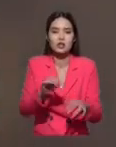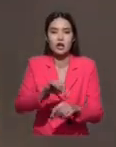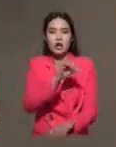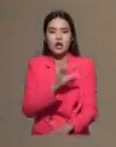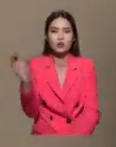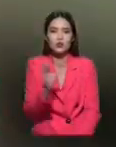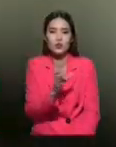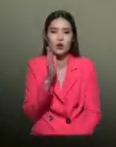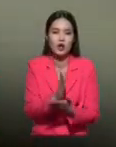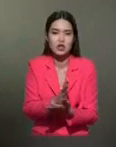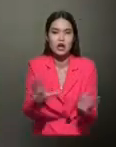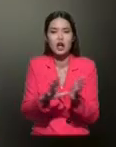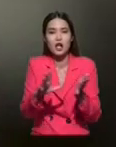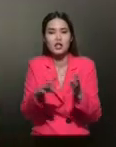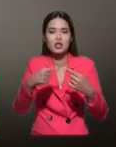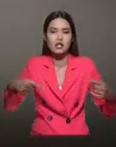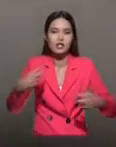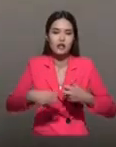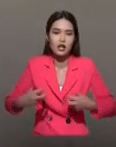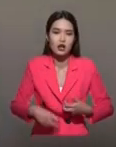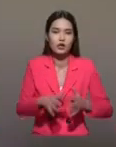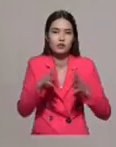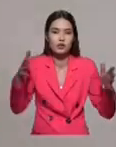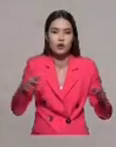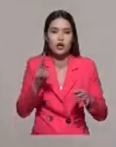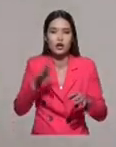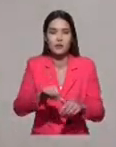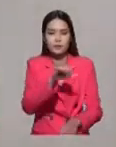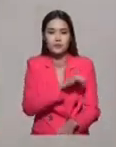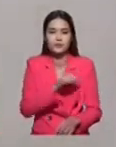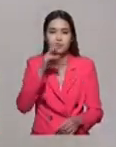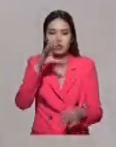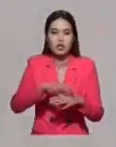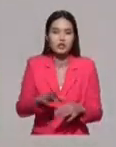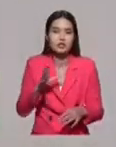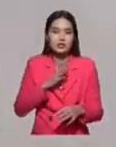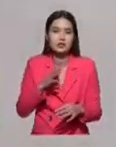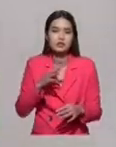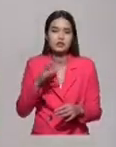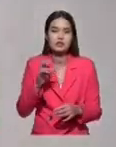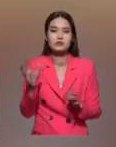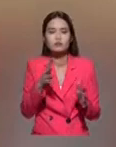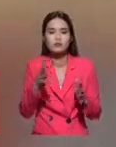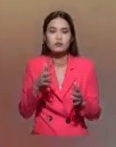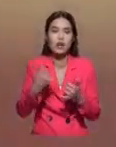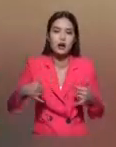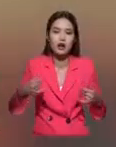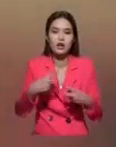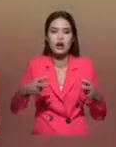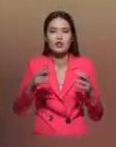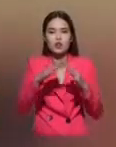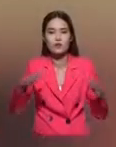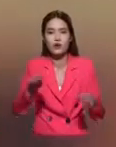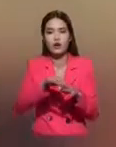и линии электропередач. Повреждены 83 социальных объекта – школы, поликлиники, дома культуры. А в Баянауле ветром снесло стелу,